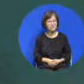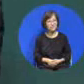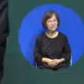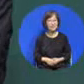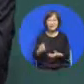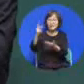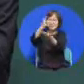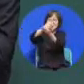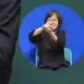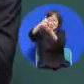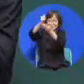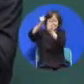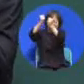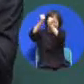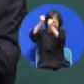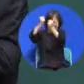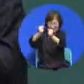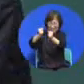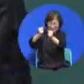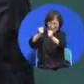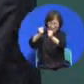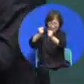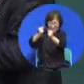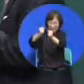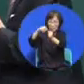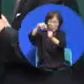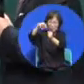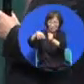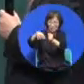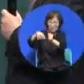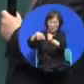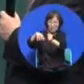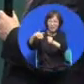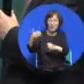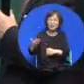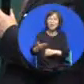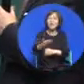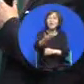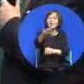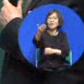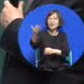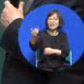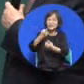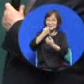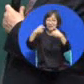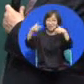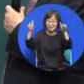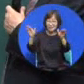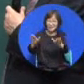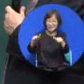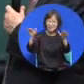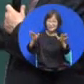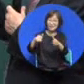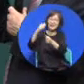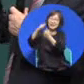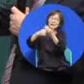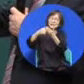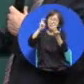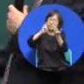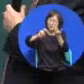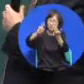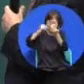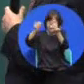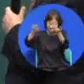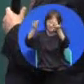너희여 여호와를 송축해라. All of you who are all over in his works of his dominion, 지금 우리 임마누엘의 가족들과